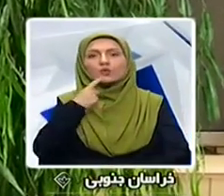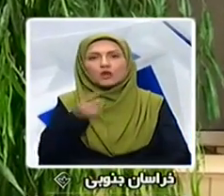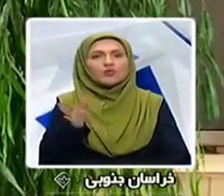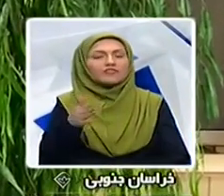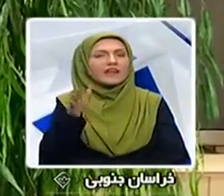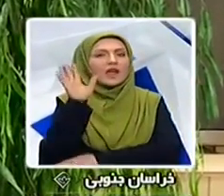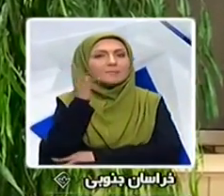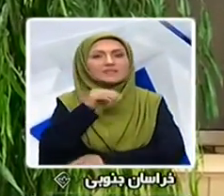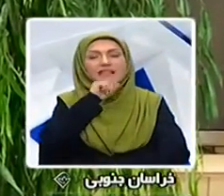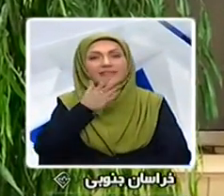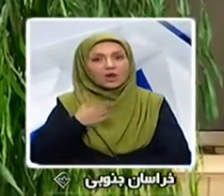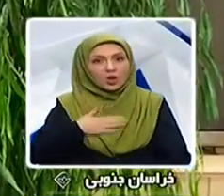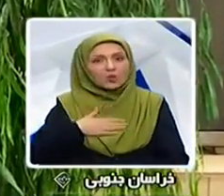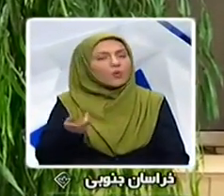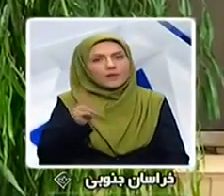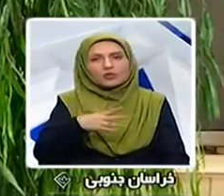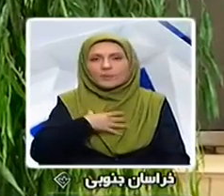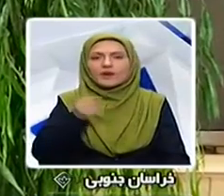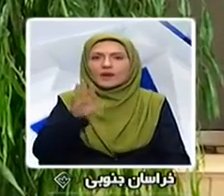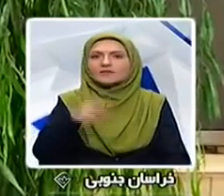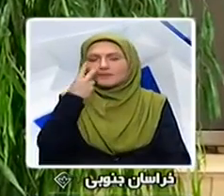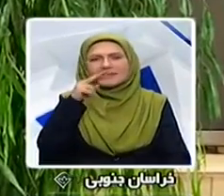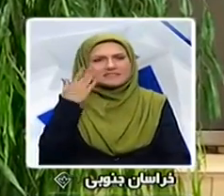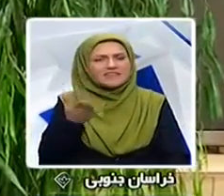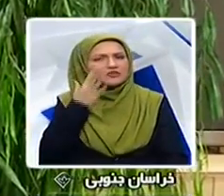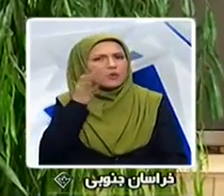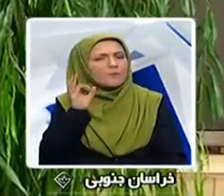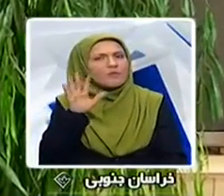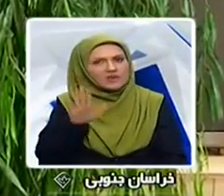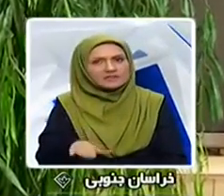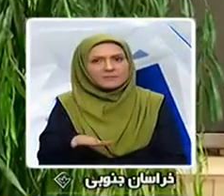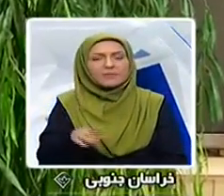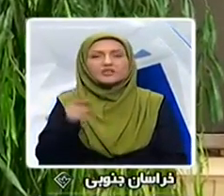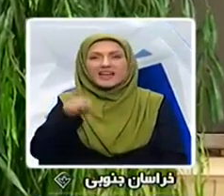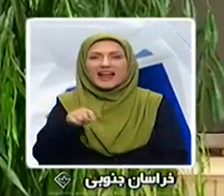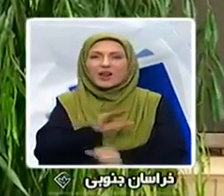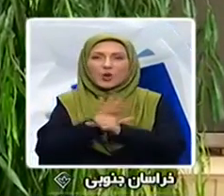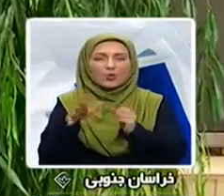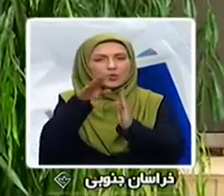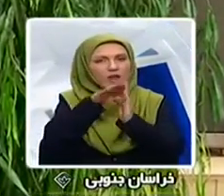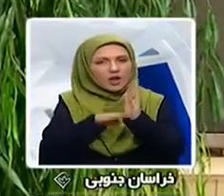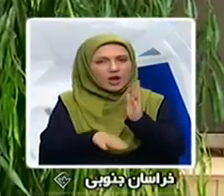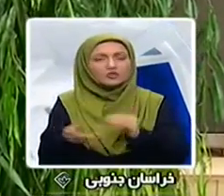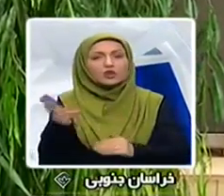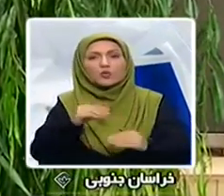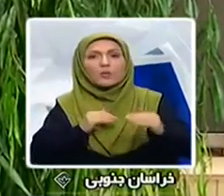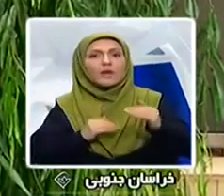و قم هم لازمه همچنان رعایت کنند تا کرونایی که مقداری سرکوب شده سر بر